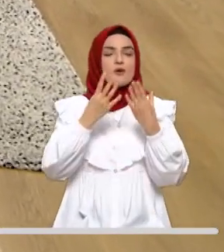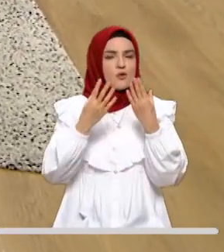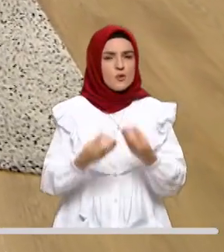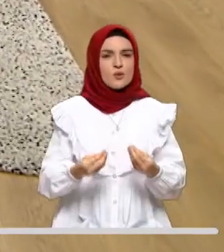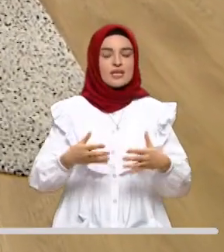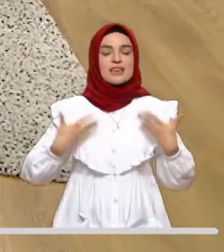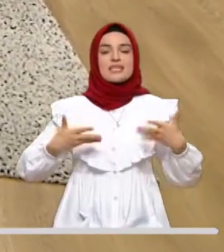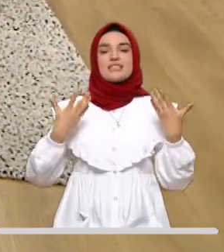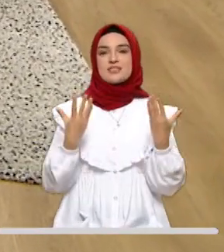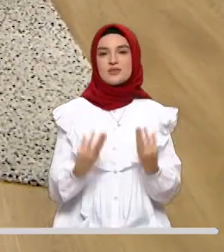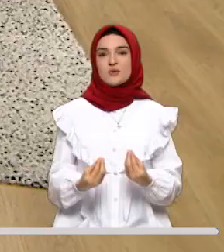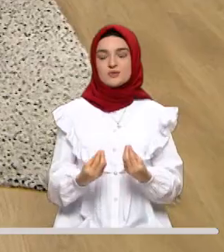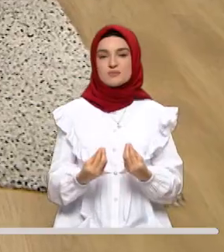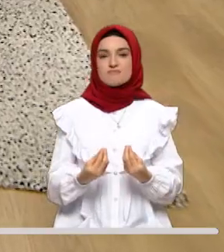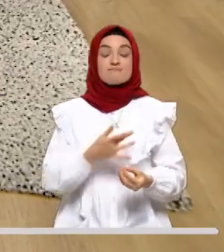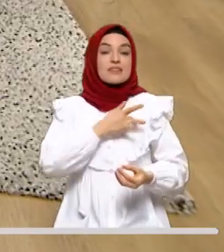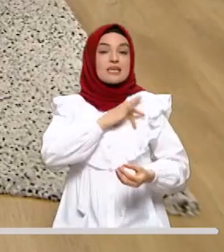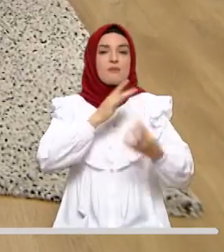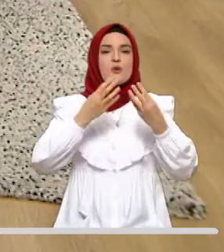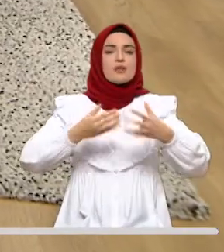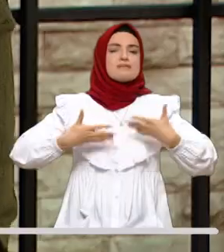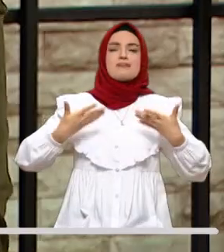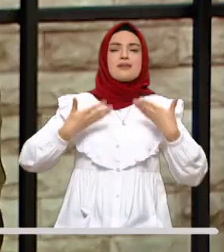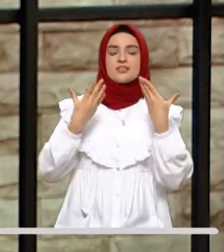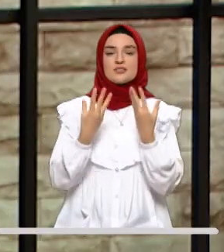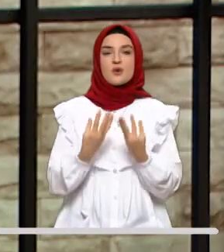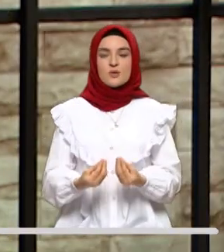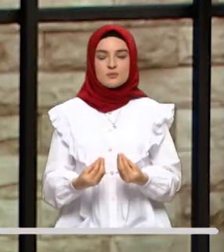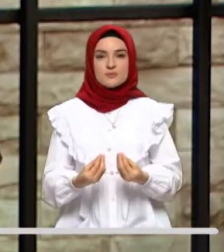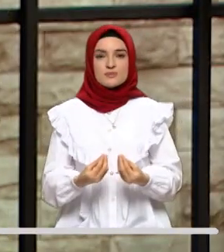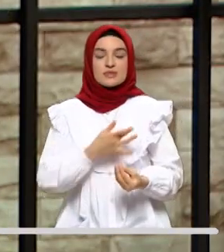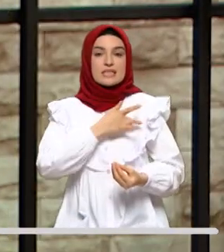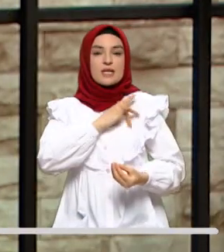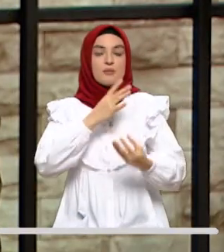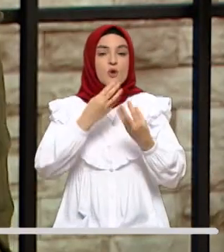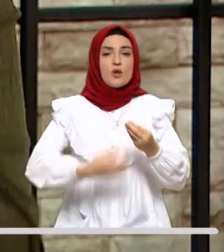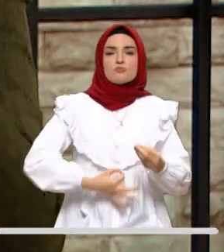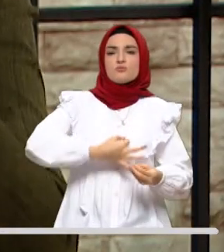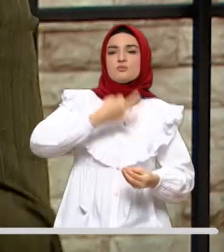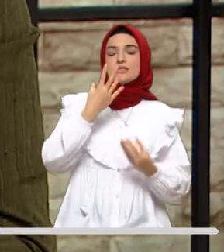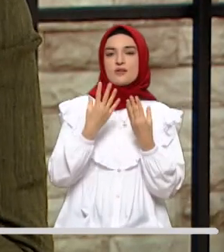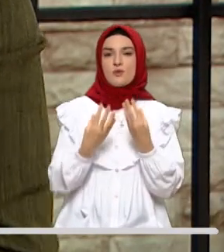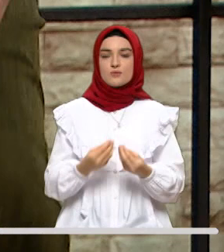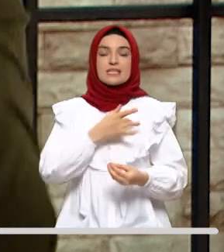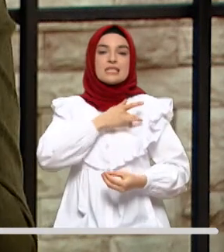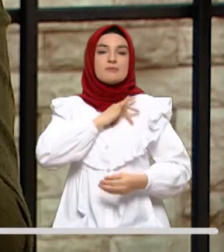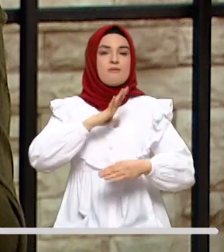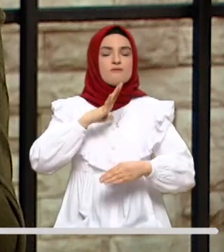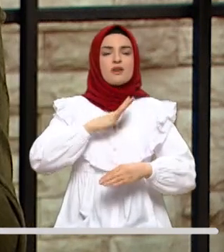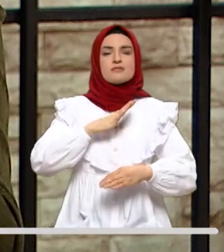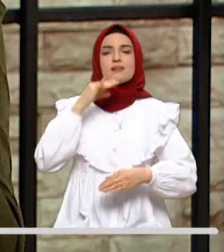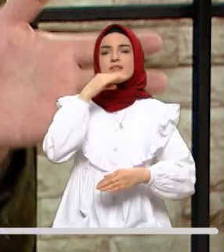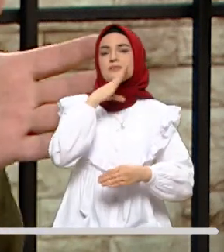İmanı olanın neşesi olur. İmanı olanın sevinci olur. İmanı olan ümitli olur. İman varsa imkan